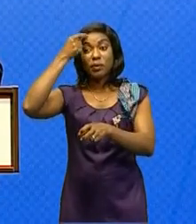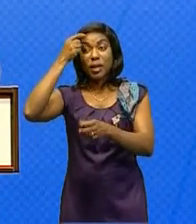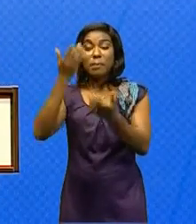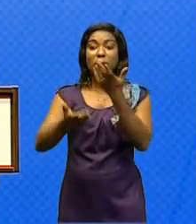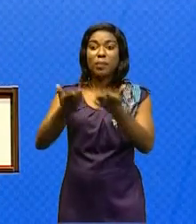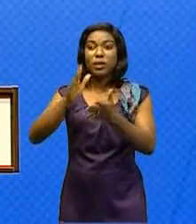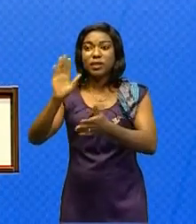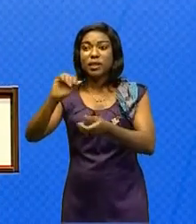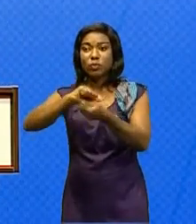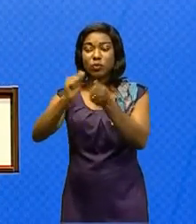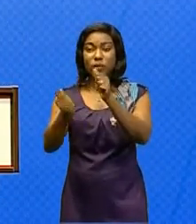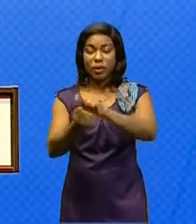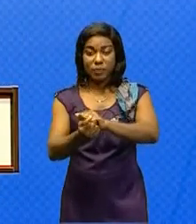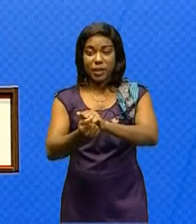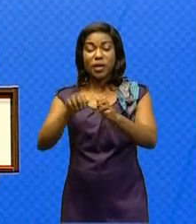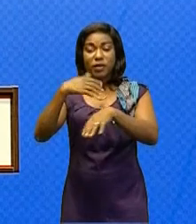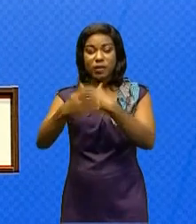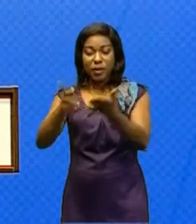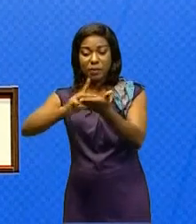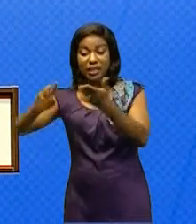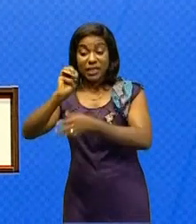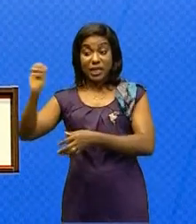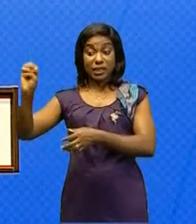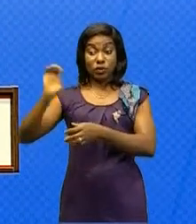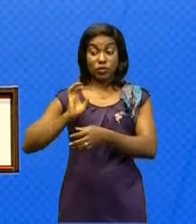crise multiforme fait de la partie est du